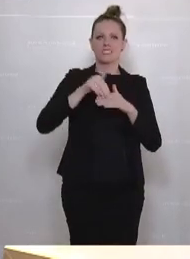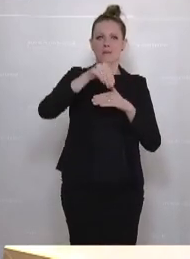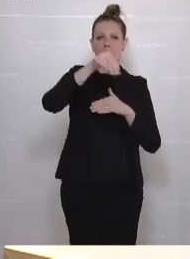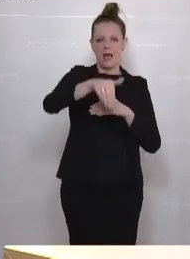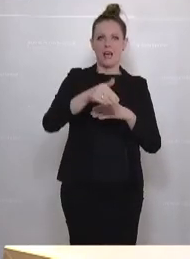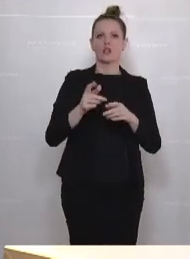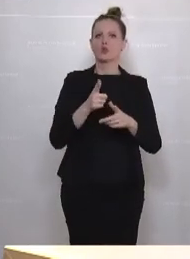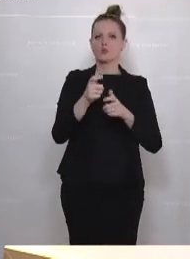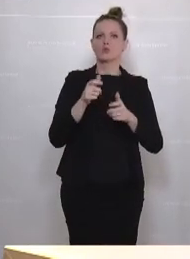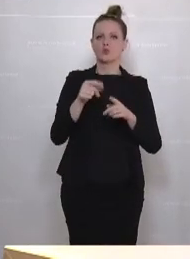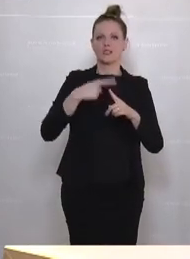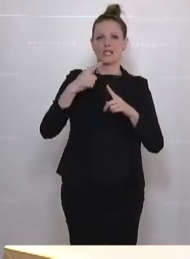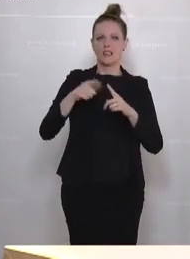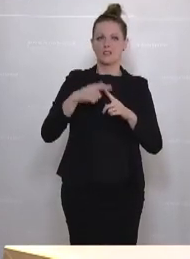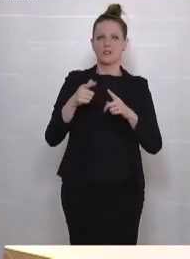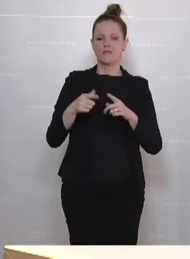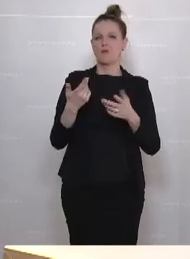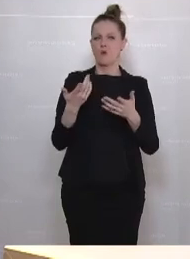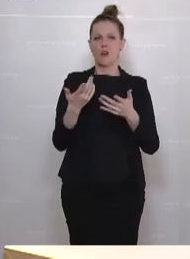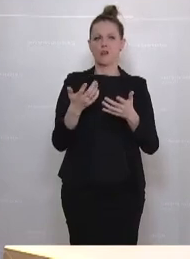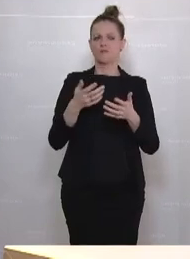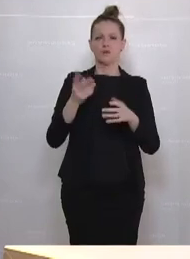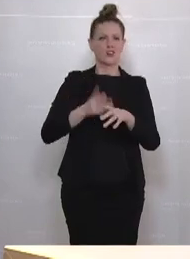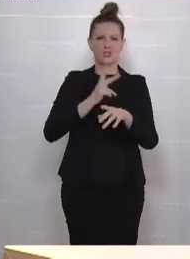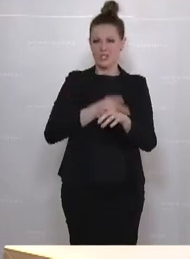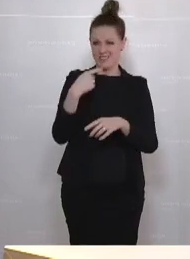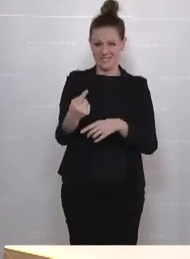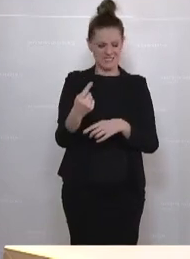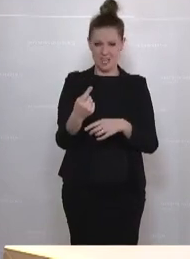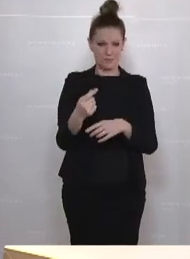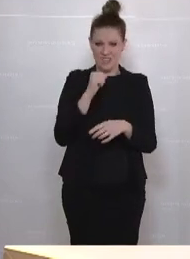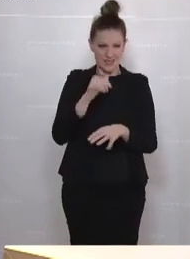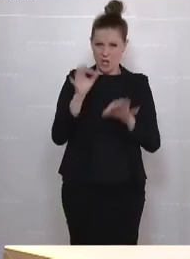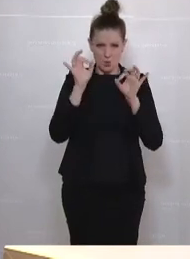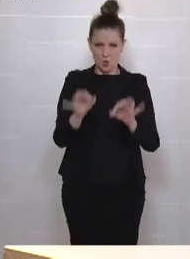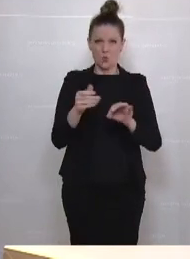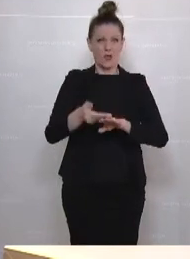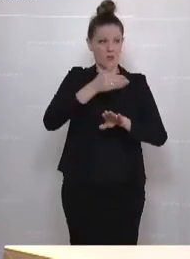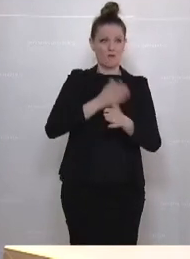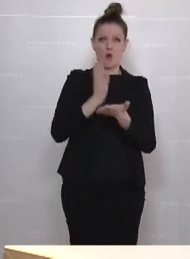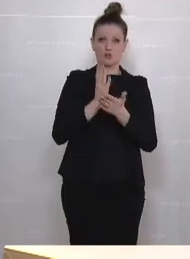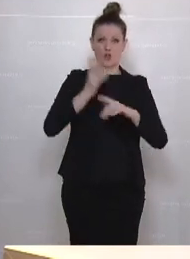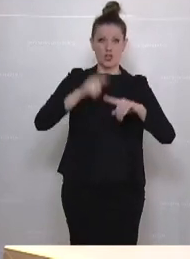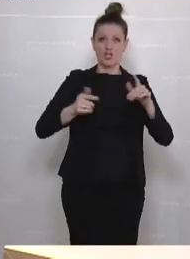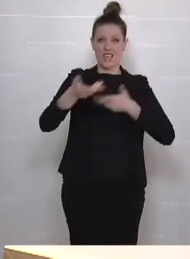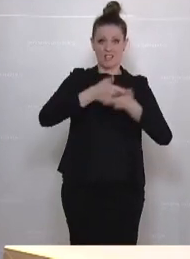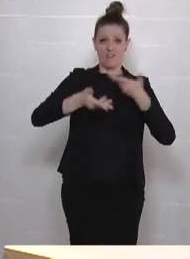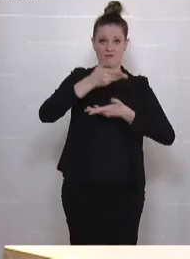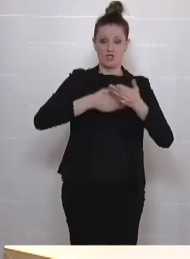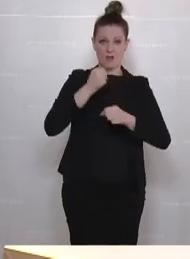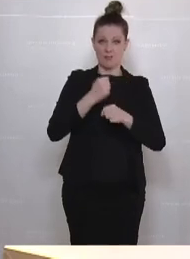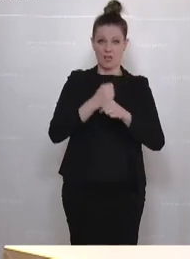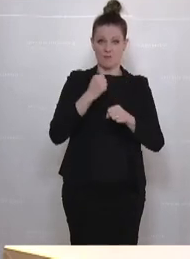Krediten an marode Staaten gezahlt werden, die vor allem deswegen so schlecht dastehen, weil sie vorher schon schlecht gewirtschaftet haben. Damit werden nicht nur